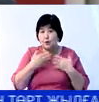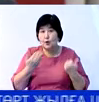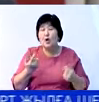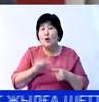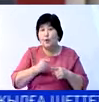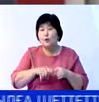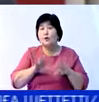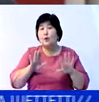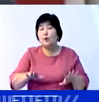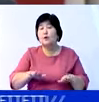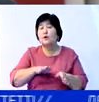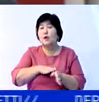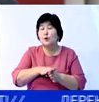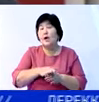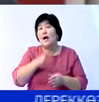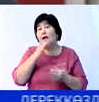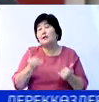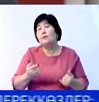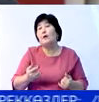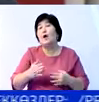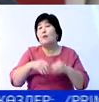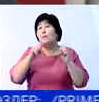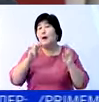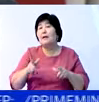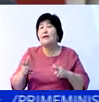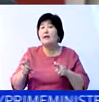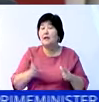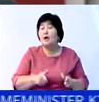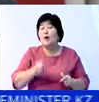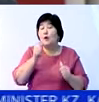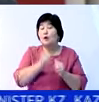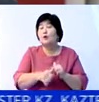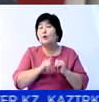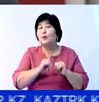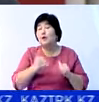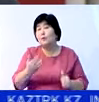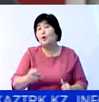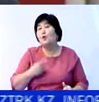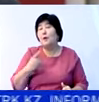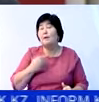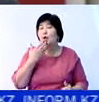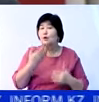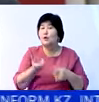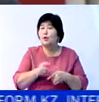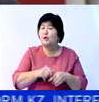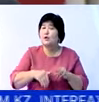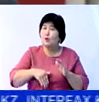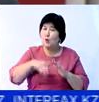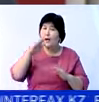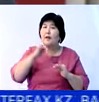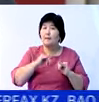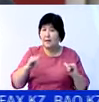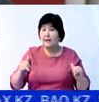олқылықтың орнын толтырып, заманауи мамандарды дайындау, күн өткен сайын бұл мамандарға деген сұраныс өте қатты жоғарылап келе